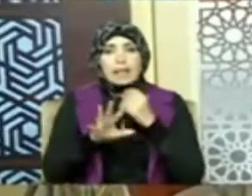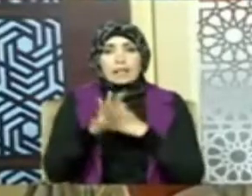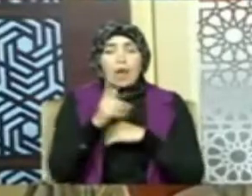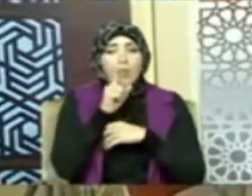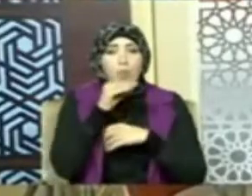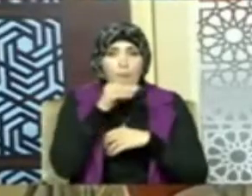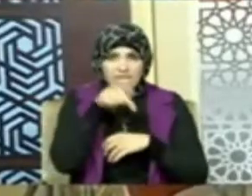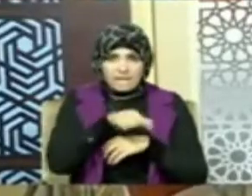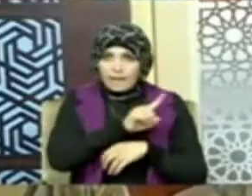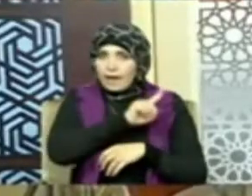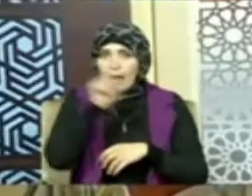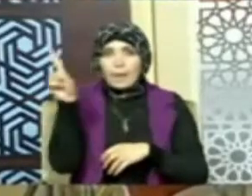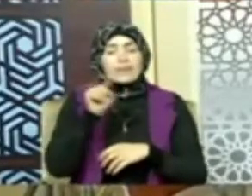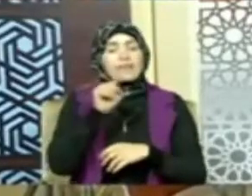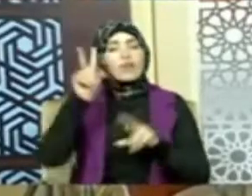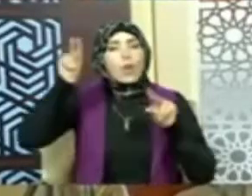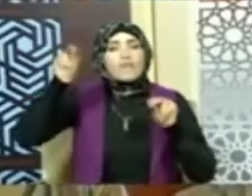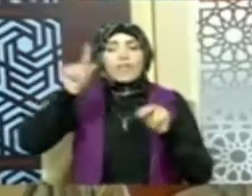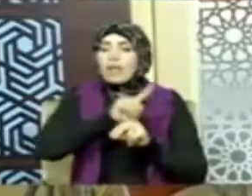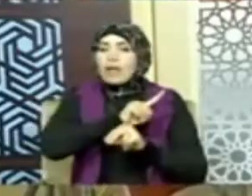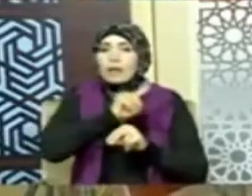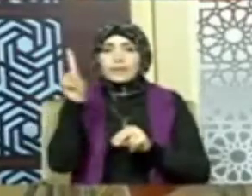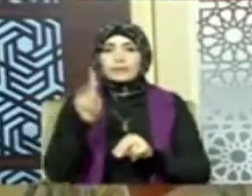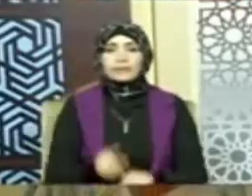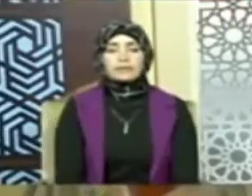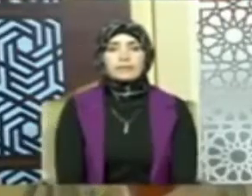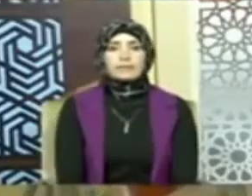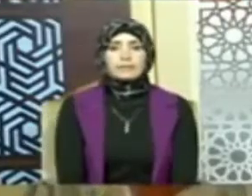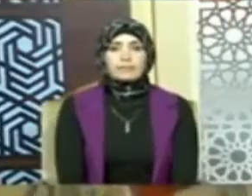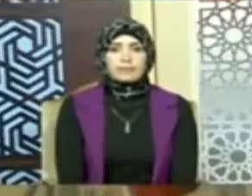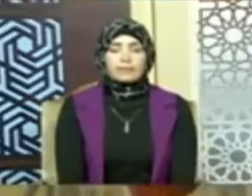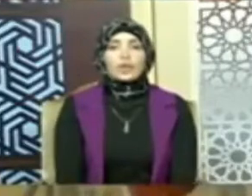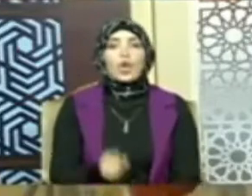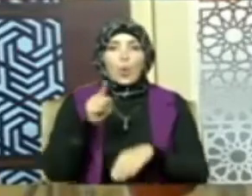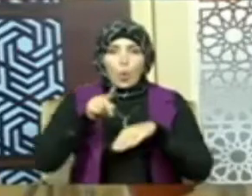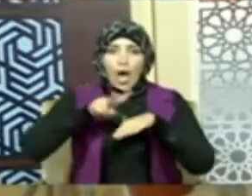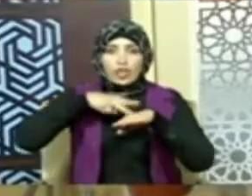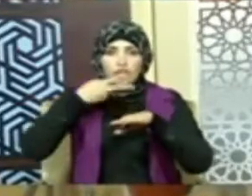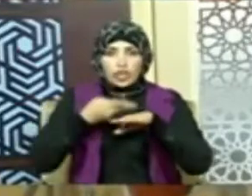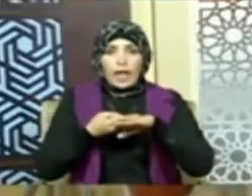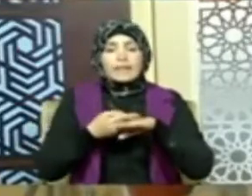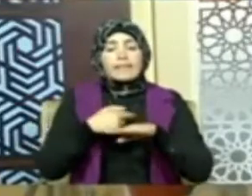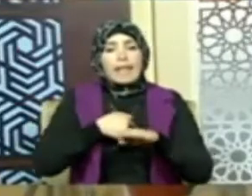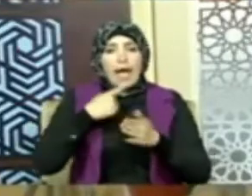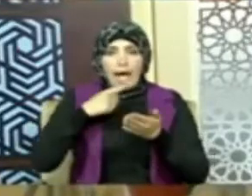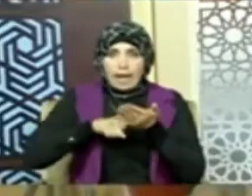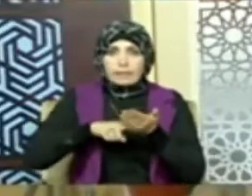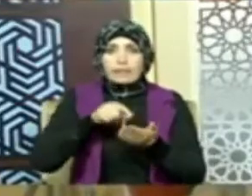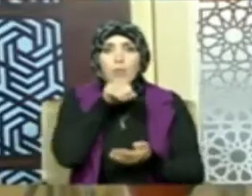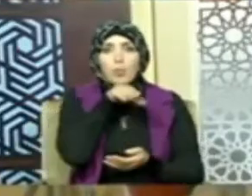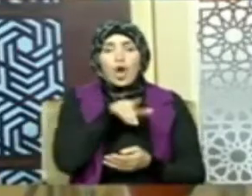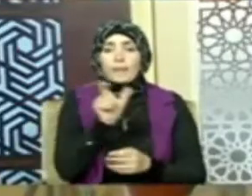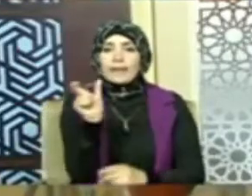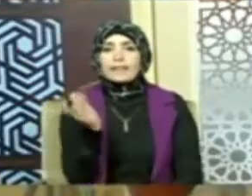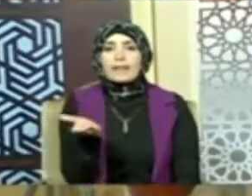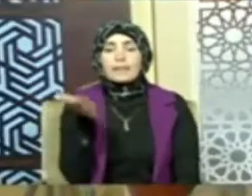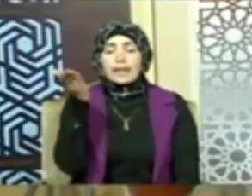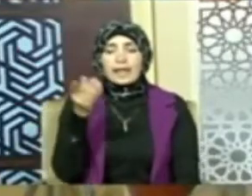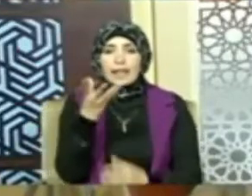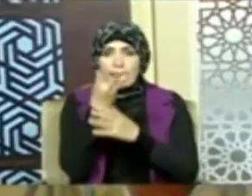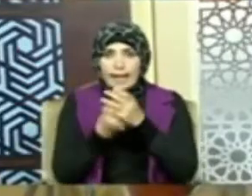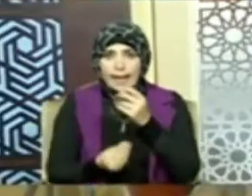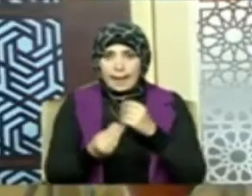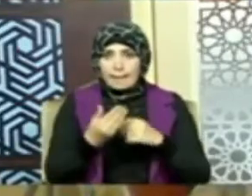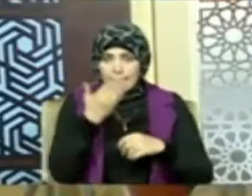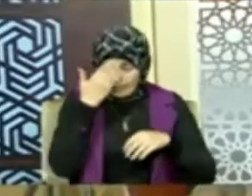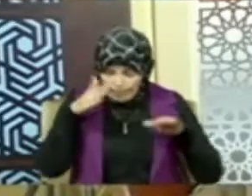ولم يولد ولم يكن له كفوا أحد. وأشهد أن سيدنا ونبينا محمد بن عبد